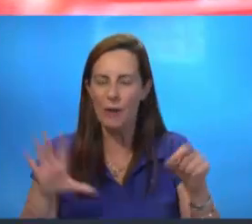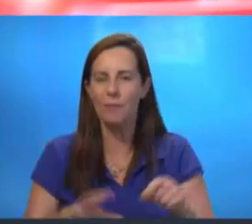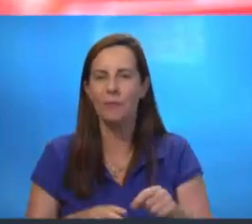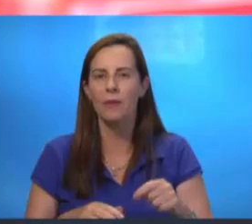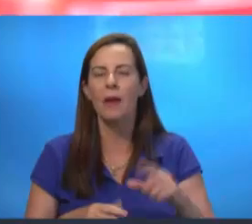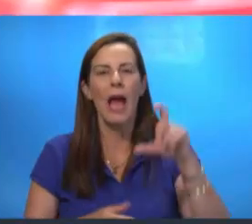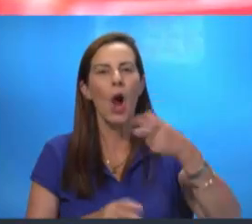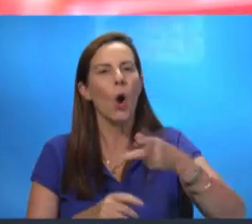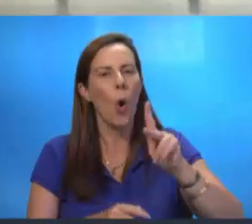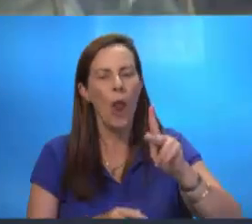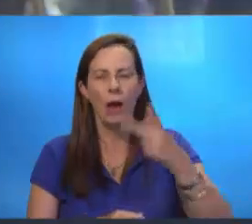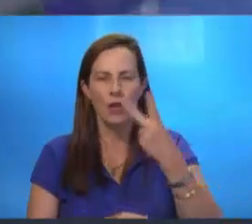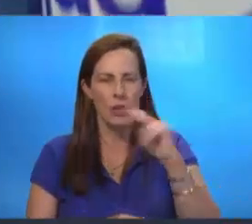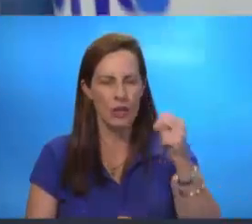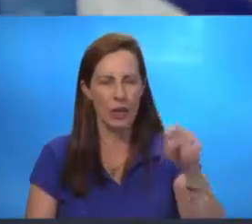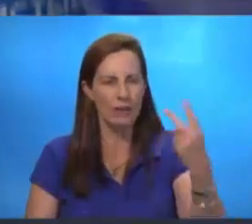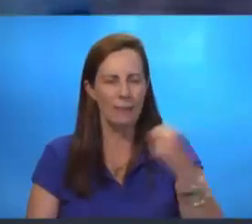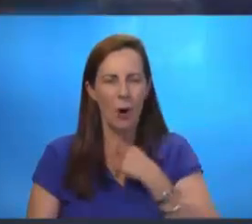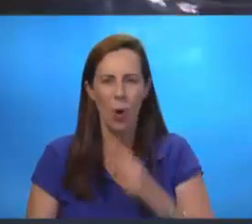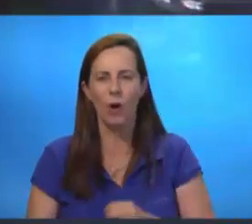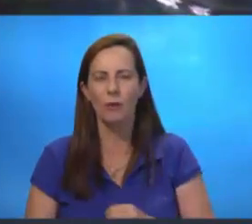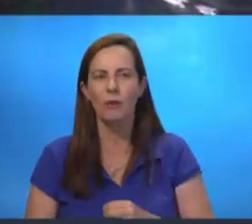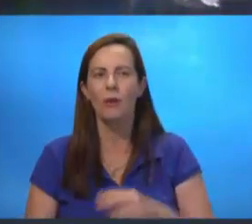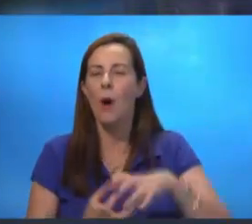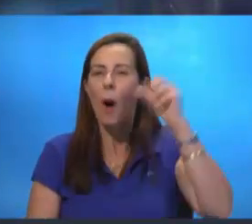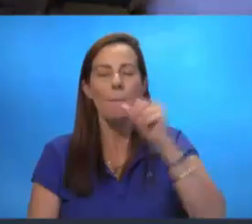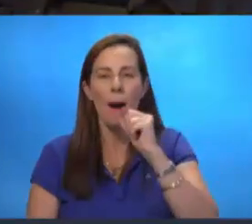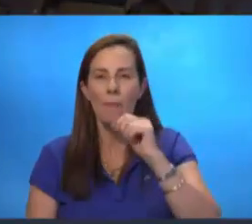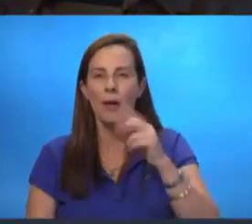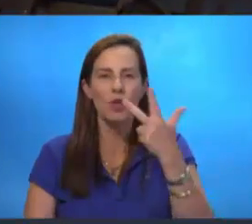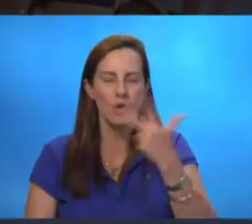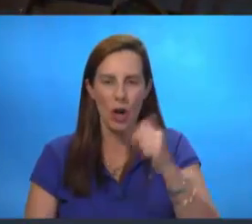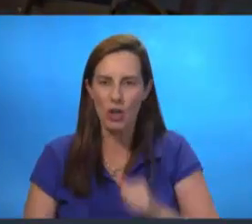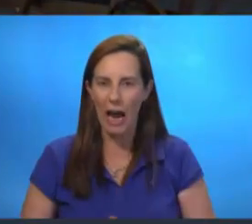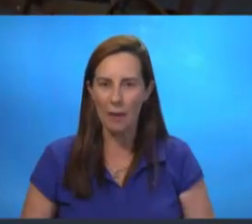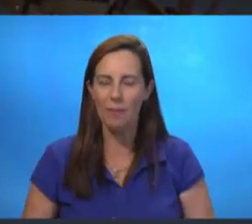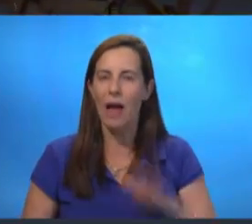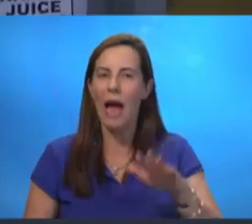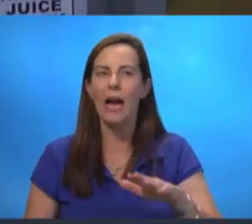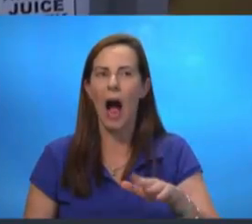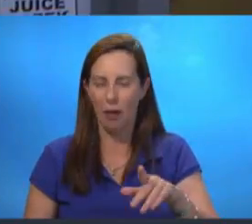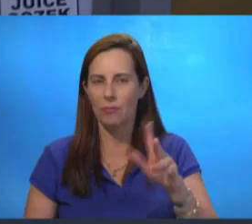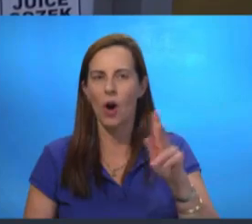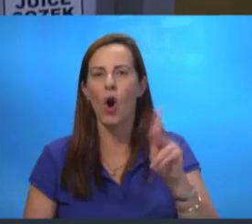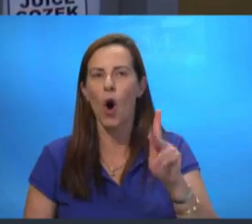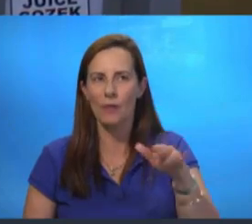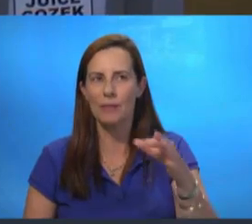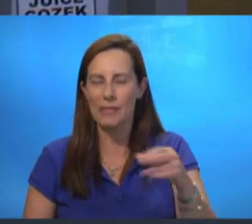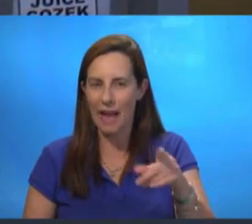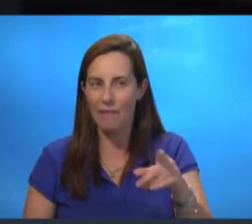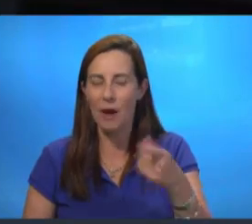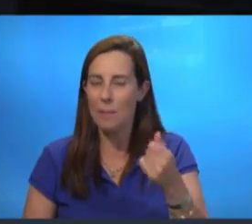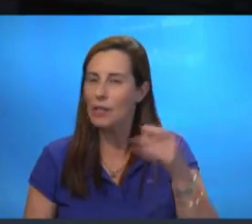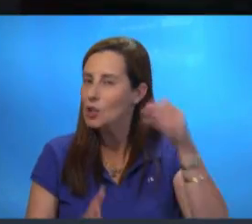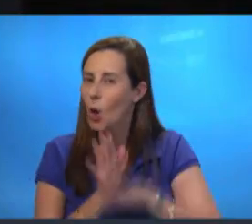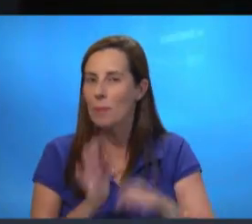הקרה 2 שקלים ו-20 אגורות, בקבוק ליטר מים מינרלים כ-3 שקלים, גם קופיקס פתחו במוסקבה סניף, מחיר זול